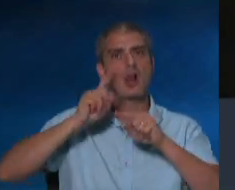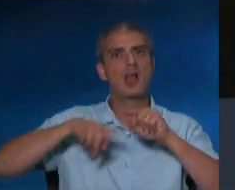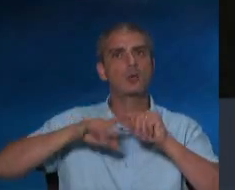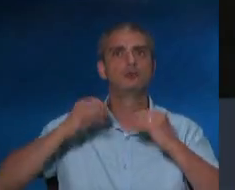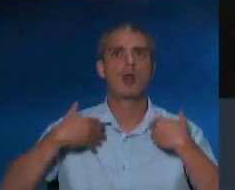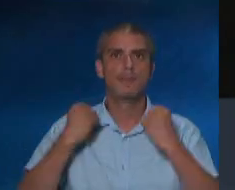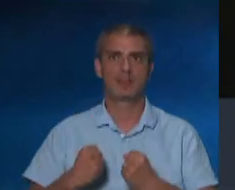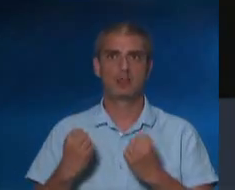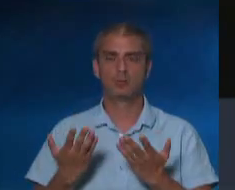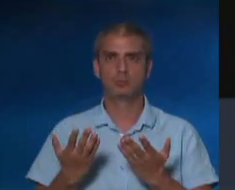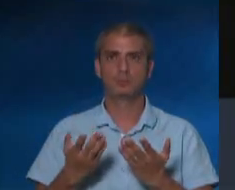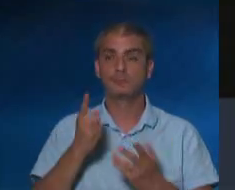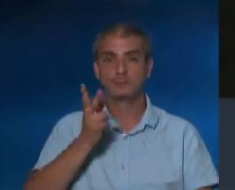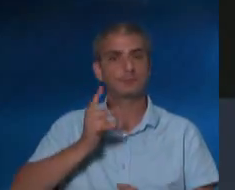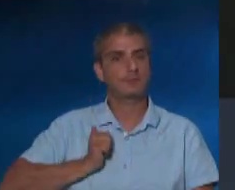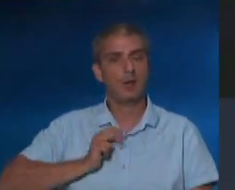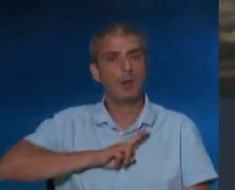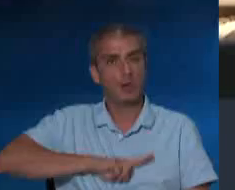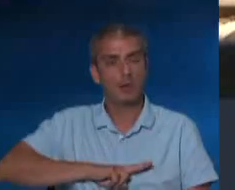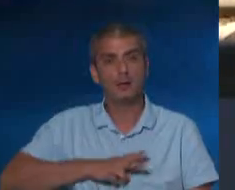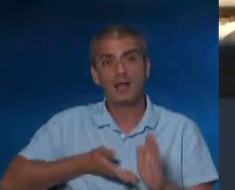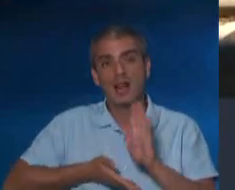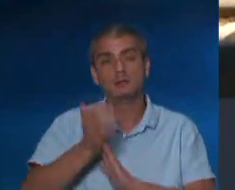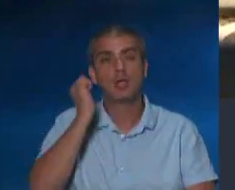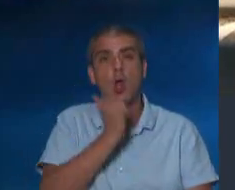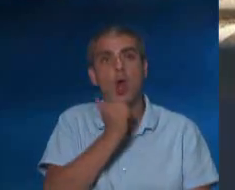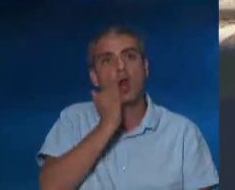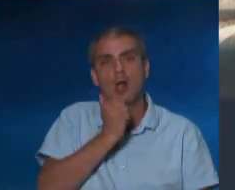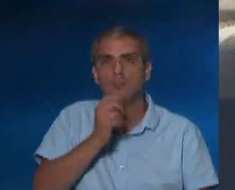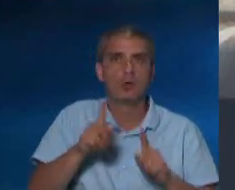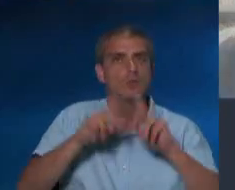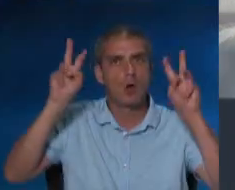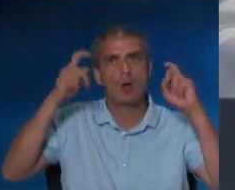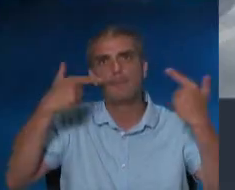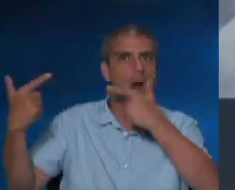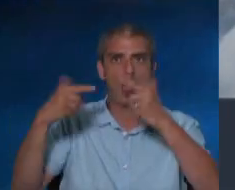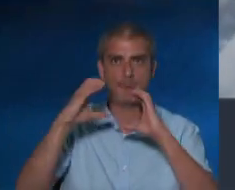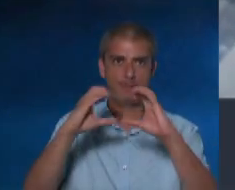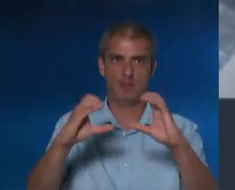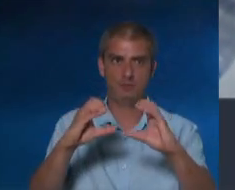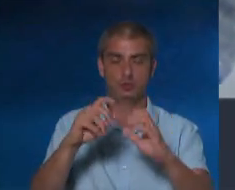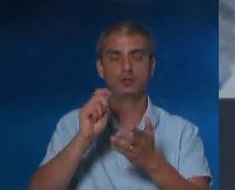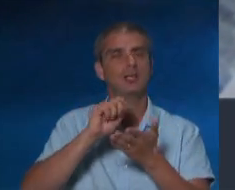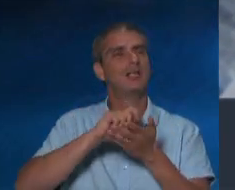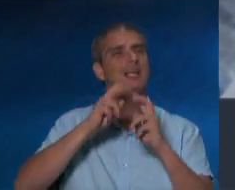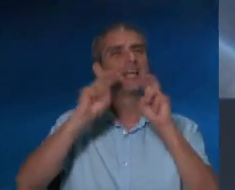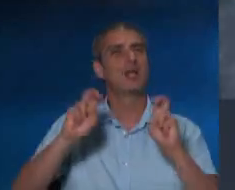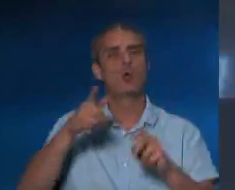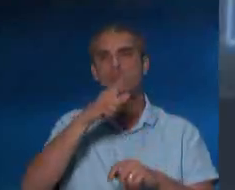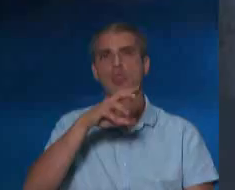בטיחותיים. וכך נאלצים החיילים לצאת מדי יום לשדה הקרב בכבישים. לפי נתוני אור ירוק, בסמוך